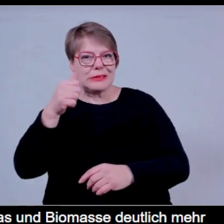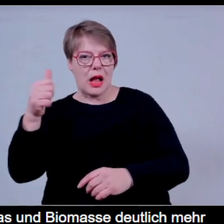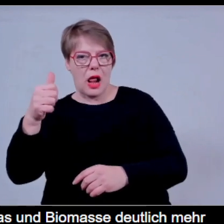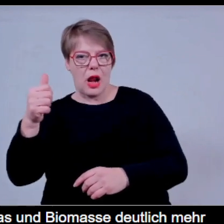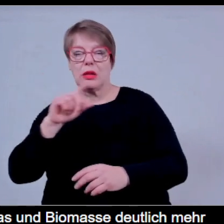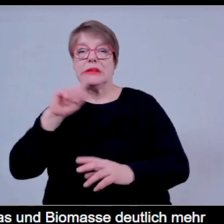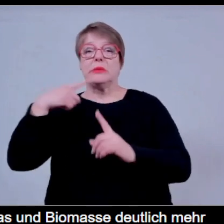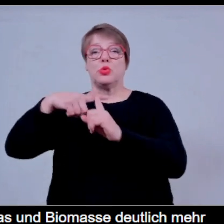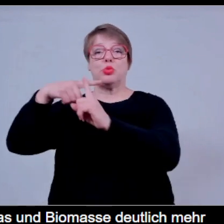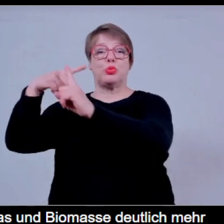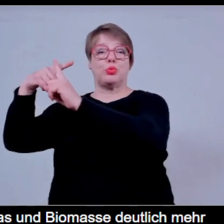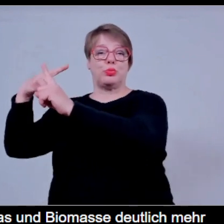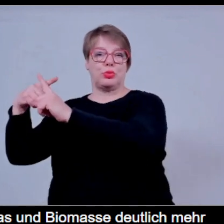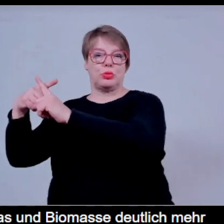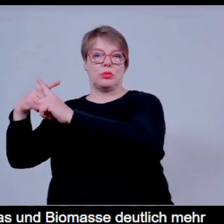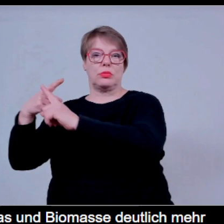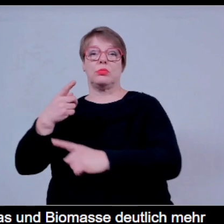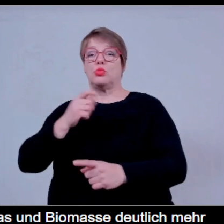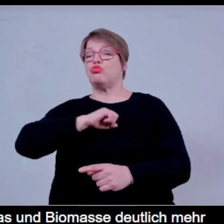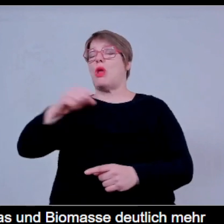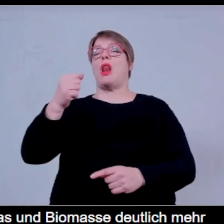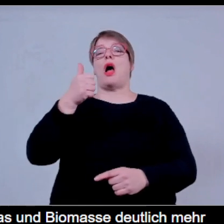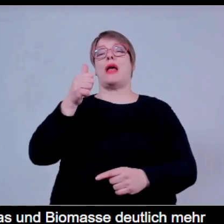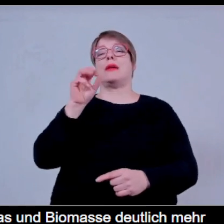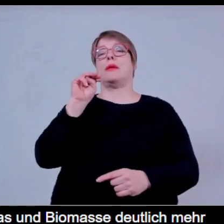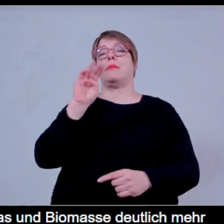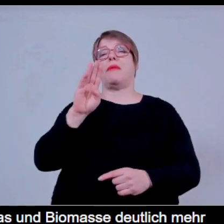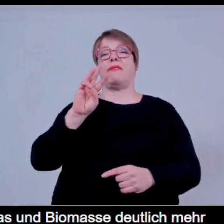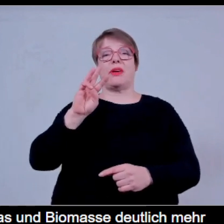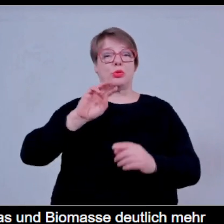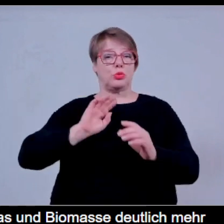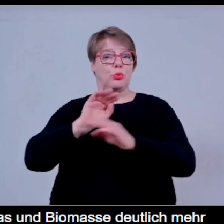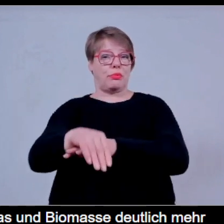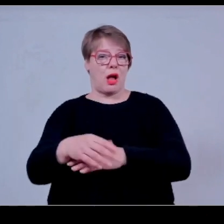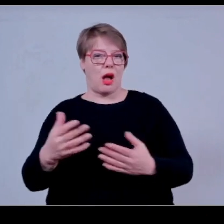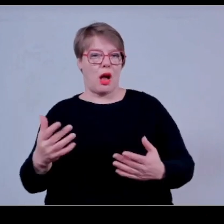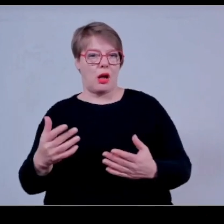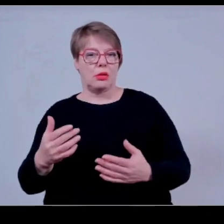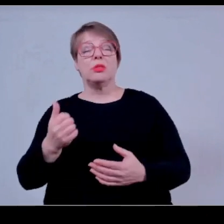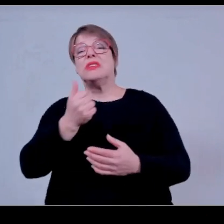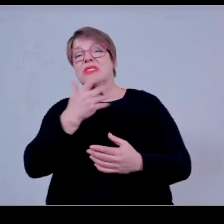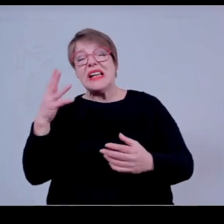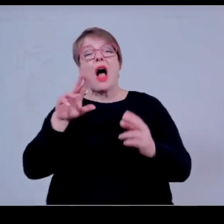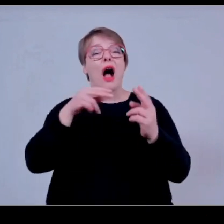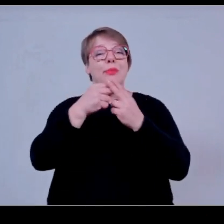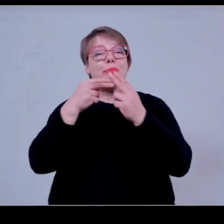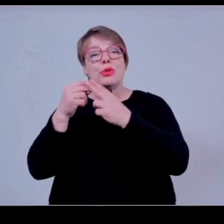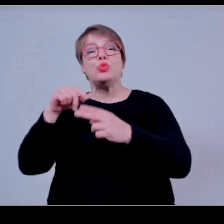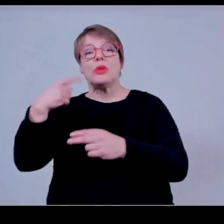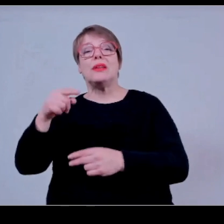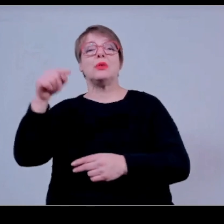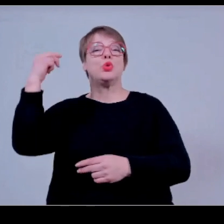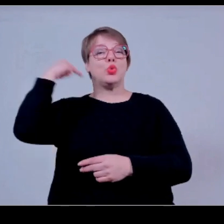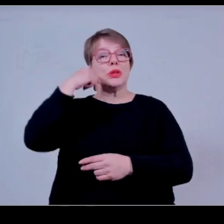der Härtefallregelungen, die wir ja in Bayern planen und hier in den Schlussrunden der Gespräche auch mit den Verbänden